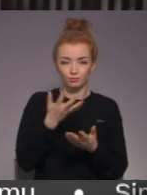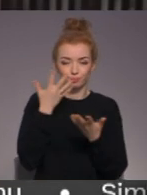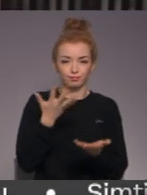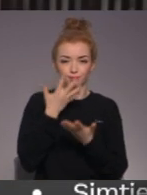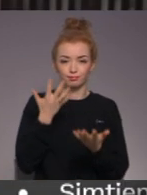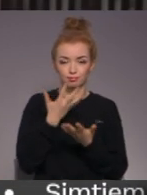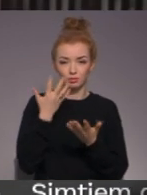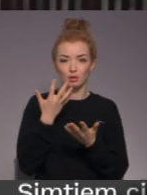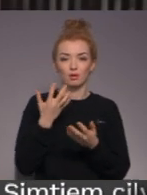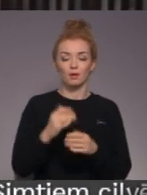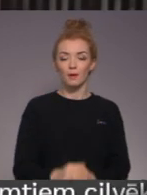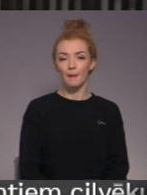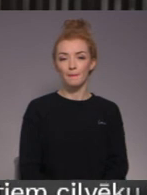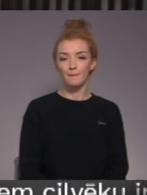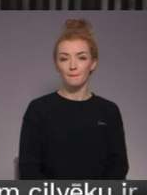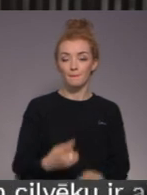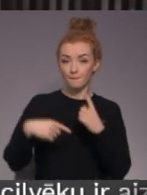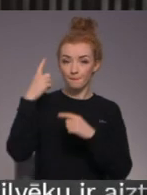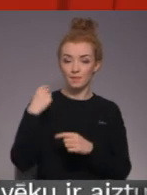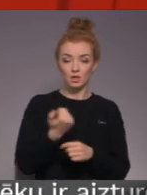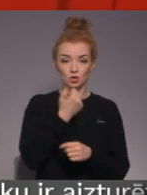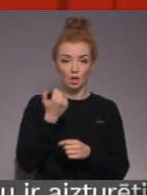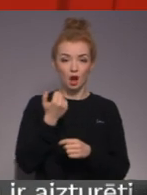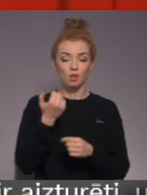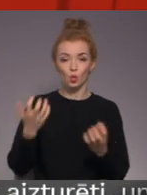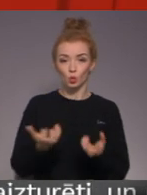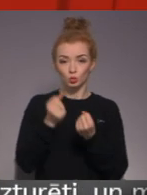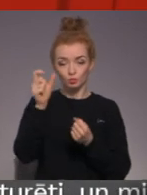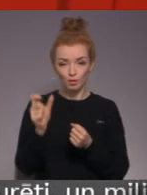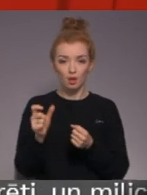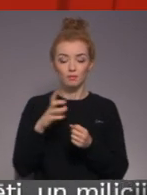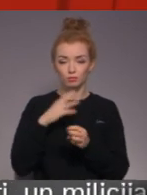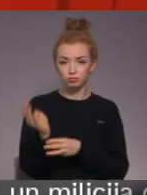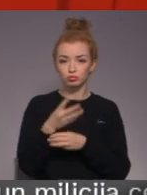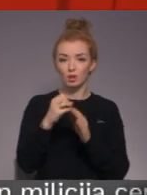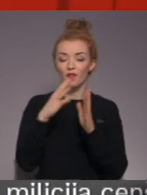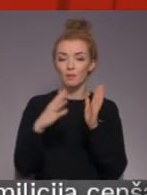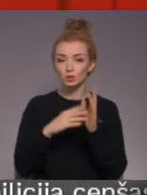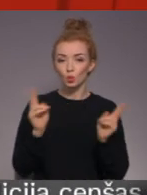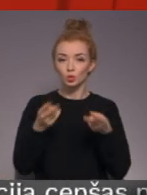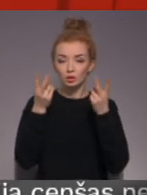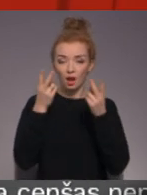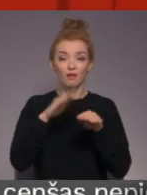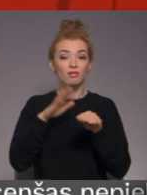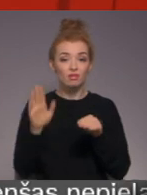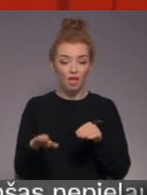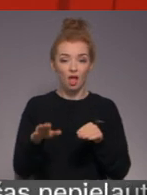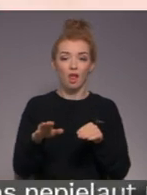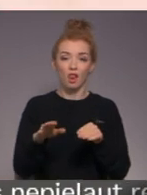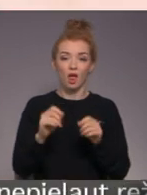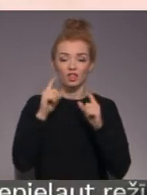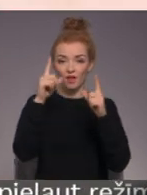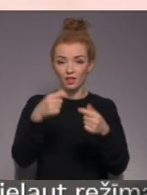vai jebkuram sadzīves priekšmetam. Pērn ugunsdzēsēji glābēja Latvijā dzēsa 19 ugunsgrēkus, kuri visticamāk izcēlās adventa